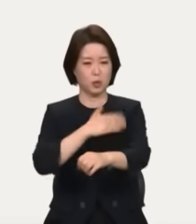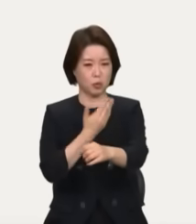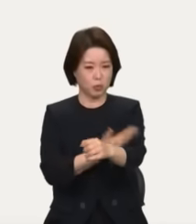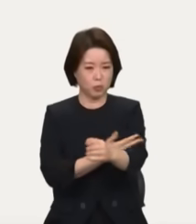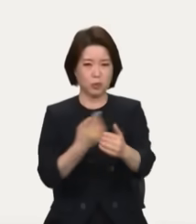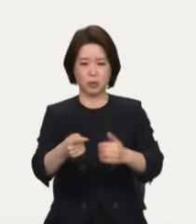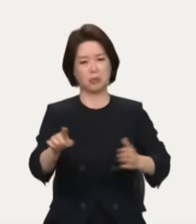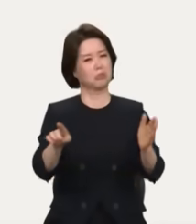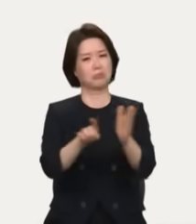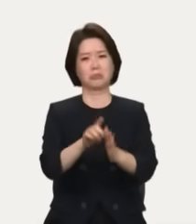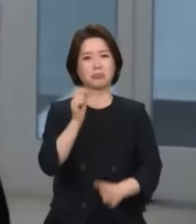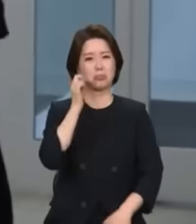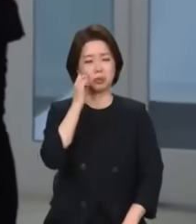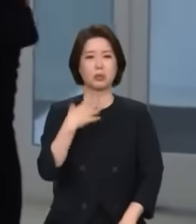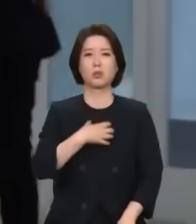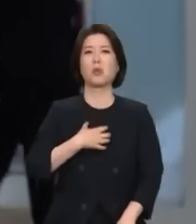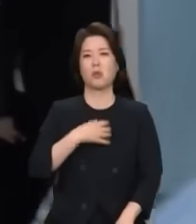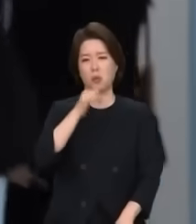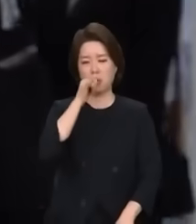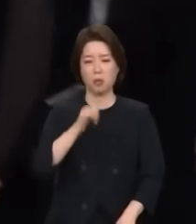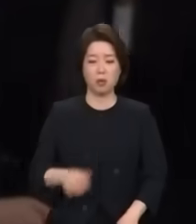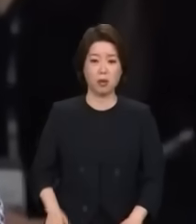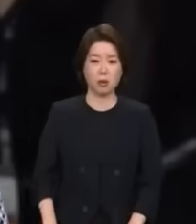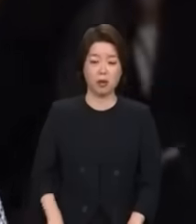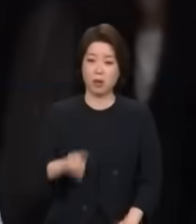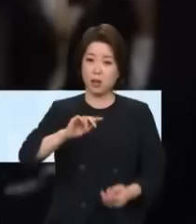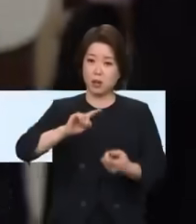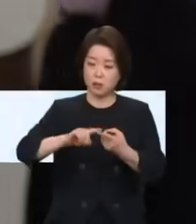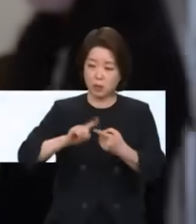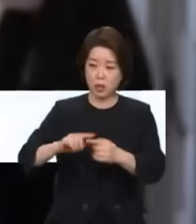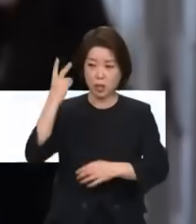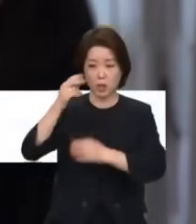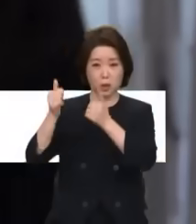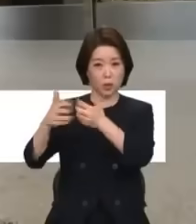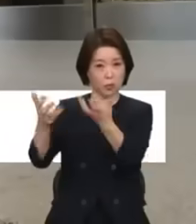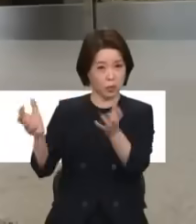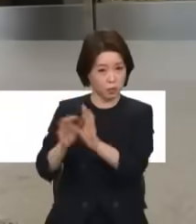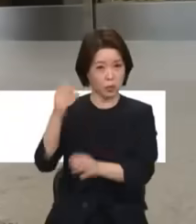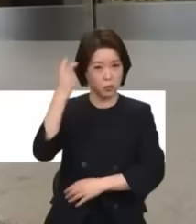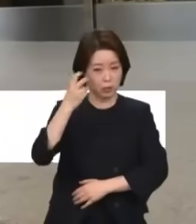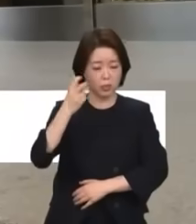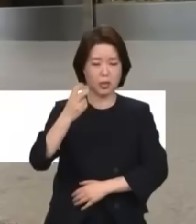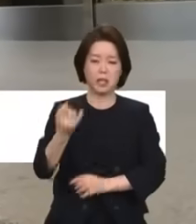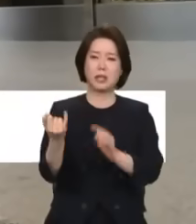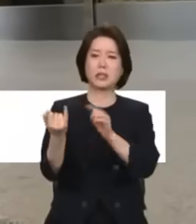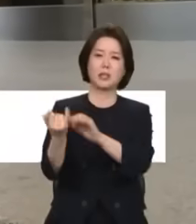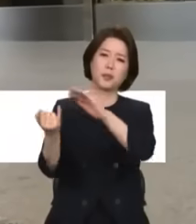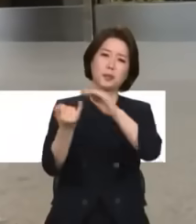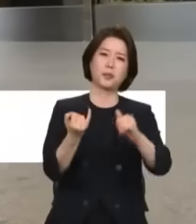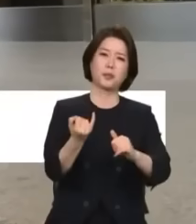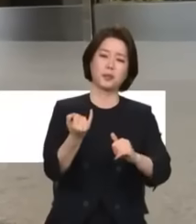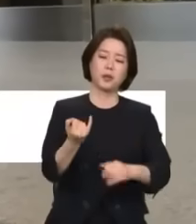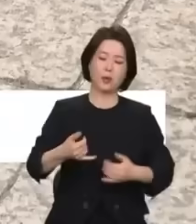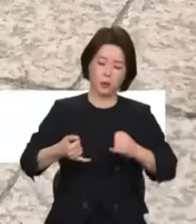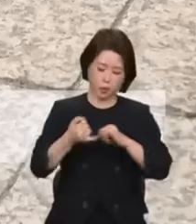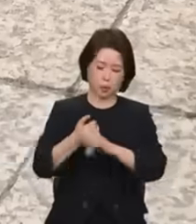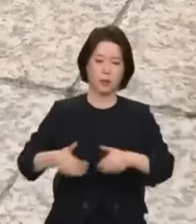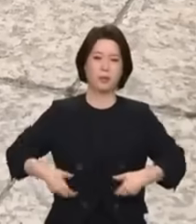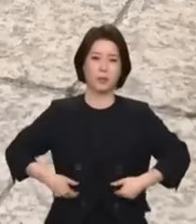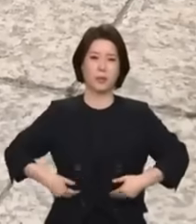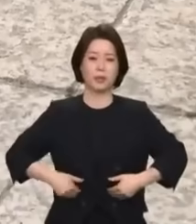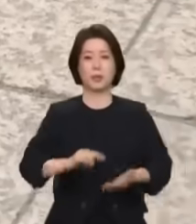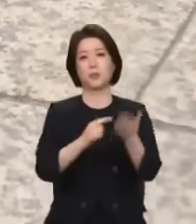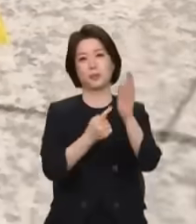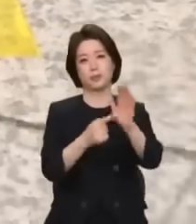듯하다며 우려를 표했습니다. 그런 만큼 검찰 수사 과정에서는 김건희 여사의 소환이 불가피하다는 목소리도 공개적으로